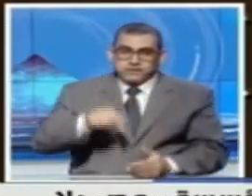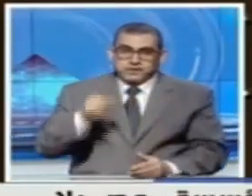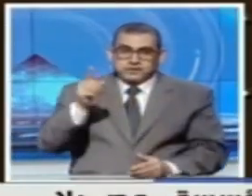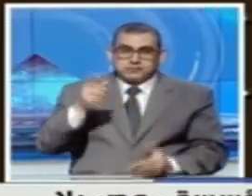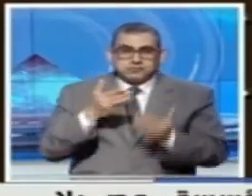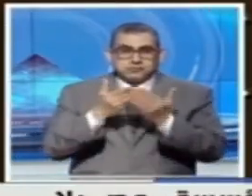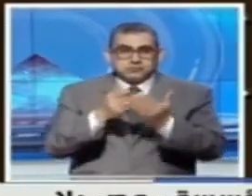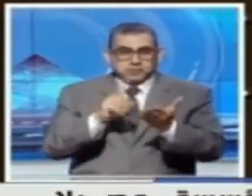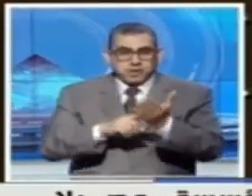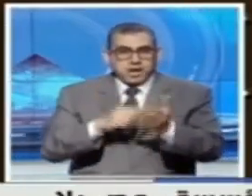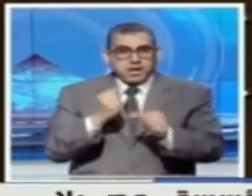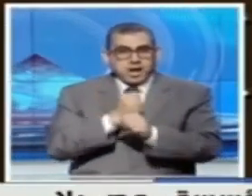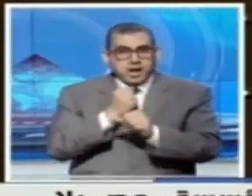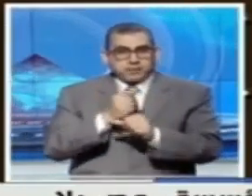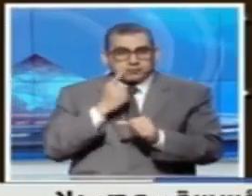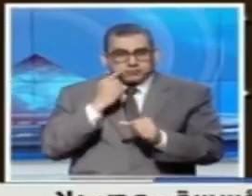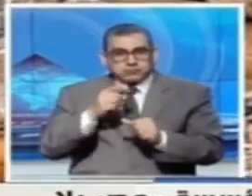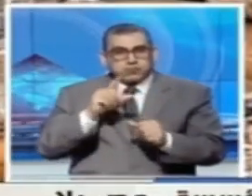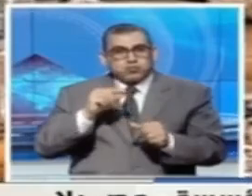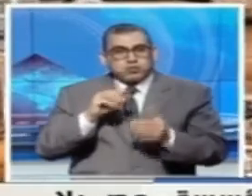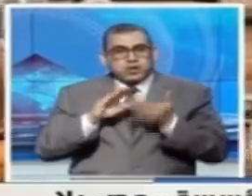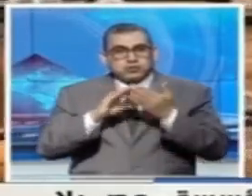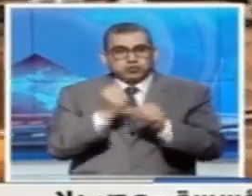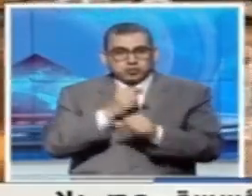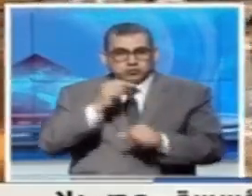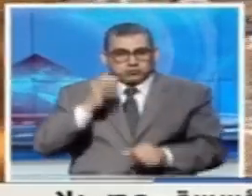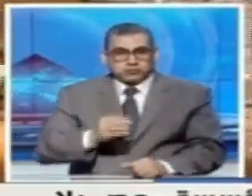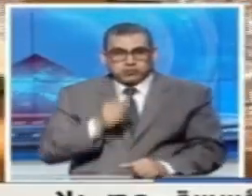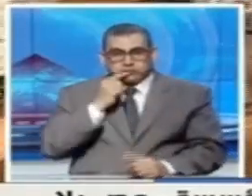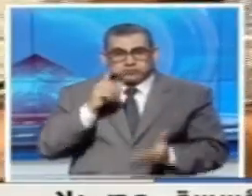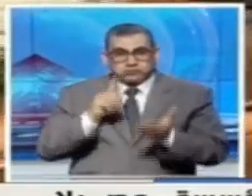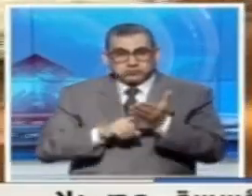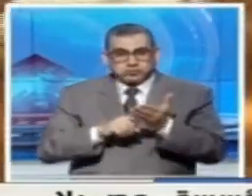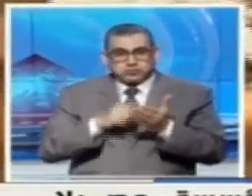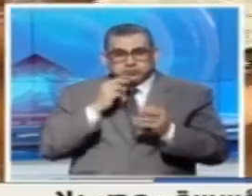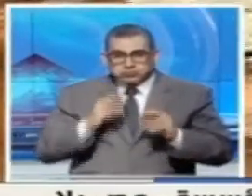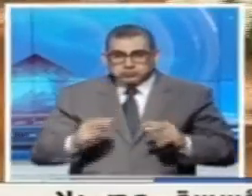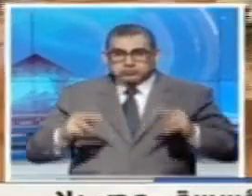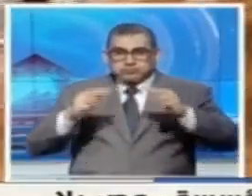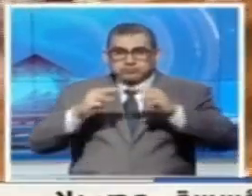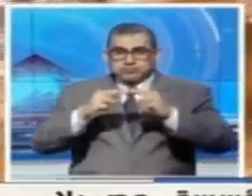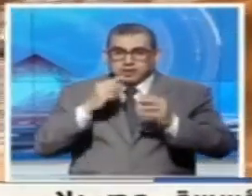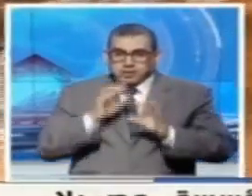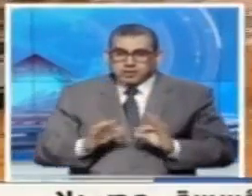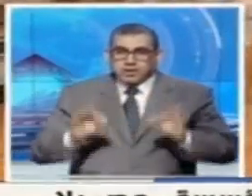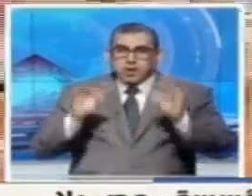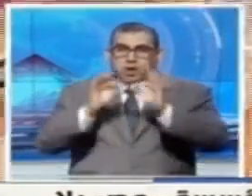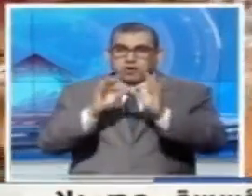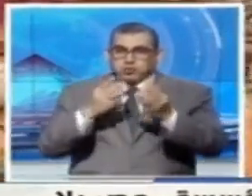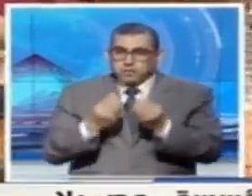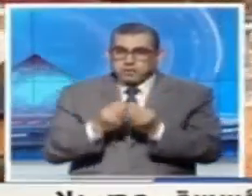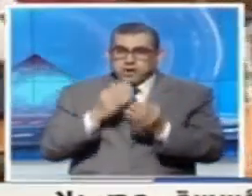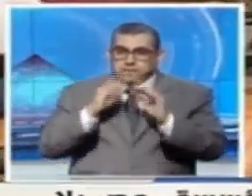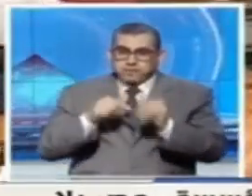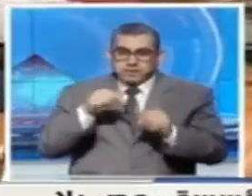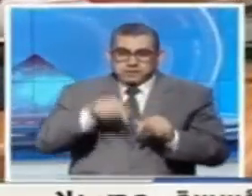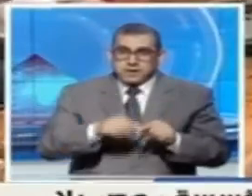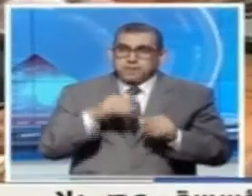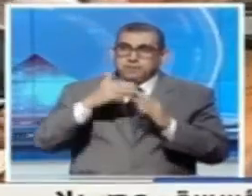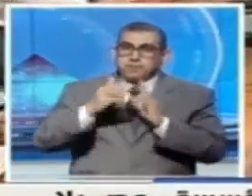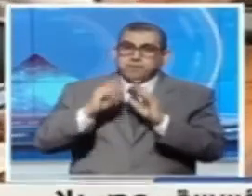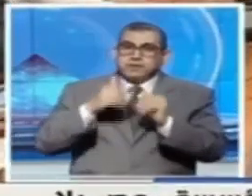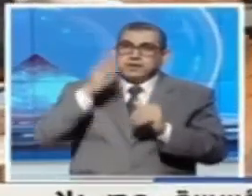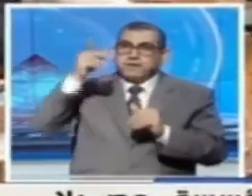خدمة حقيقية بجودة عالية. إذن هو جسر من التواصل بين المصريين بالخارج والداخل